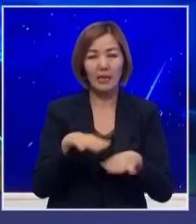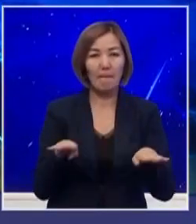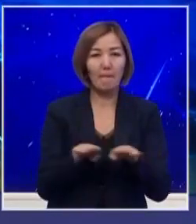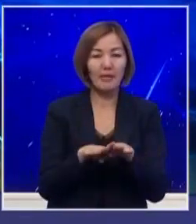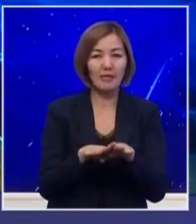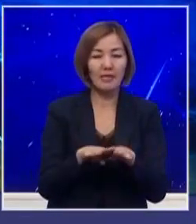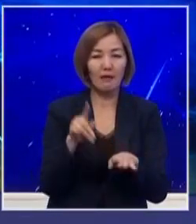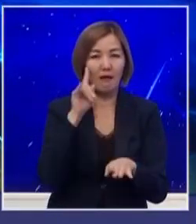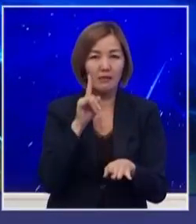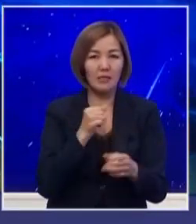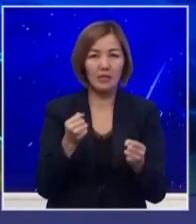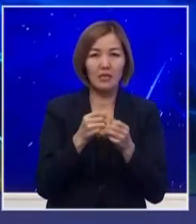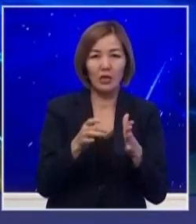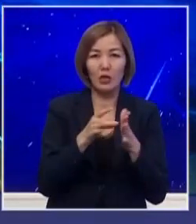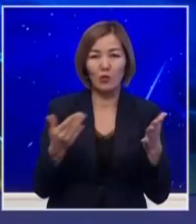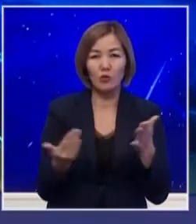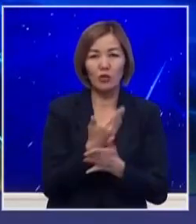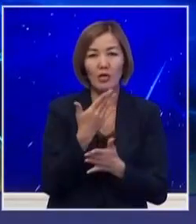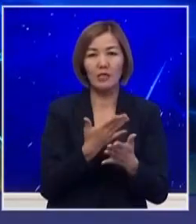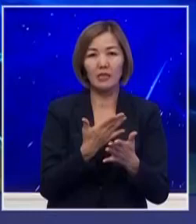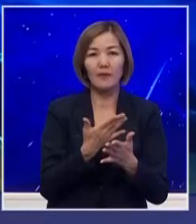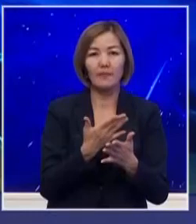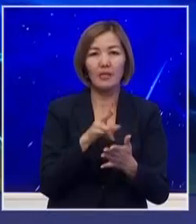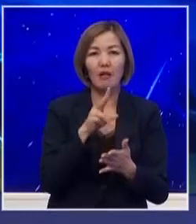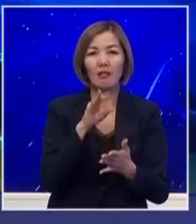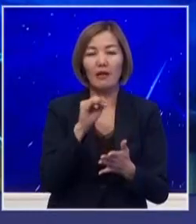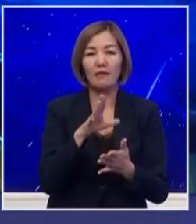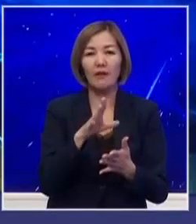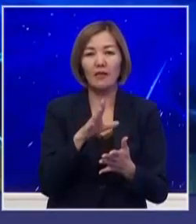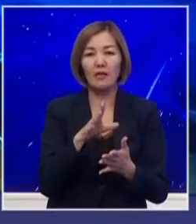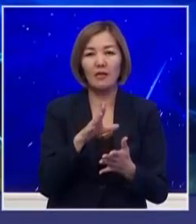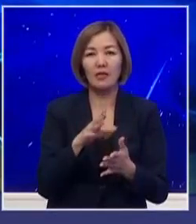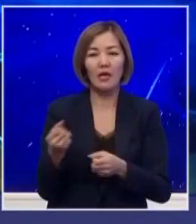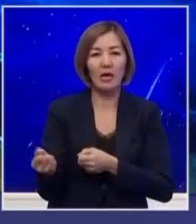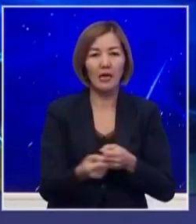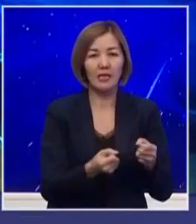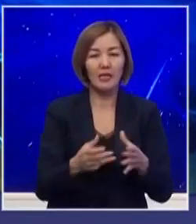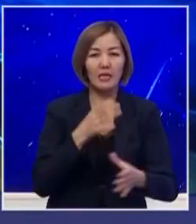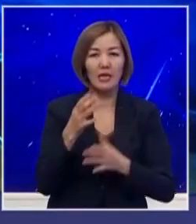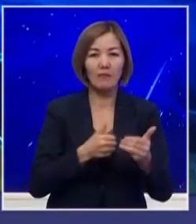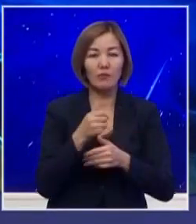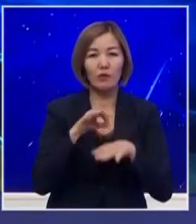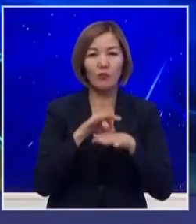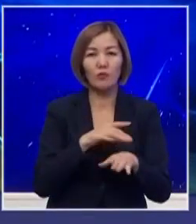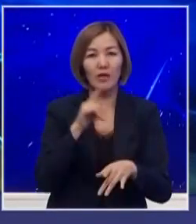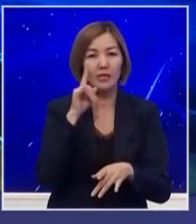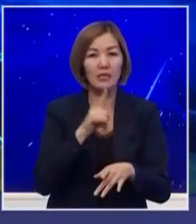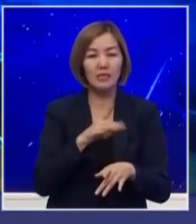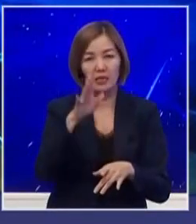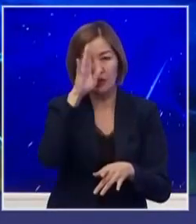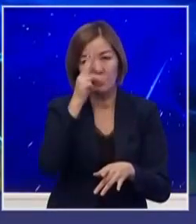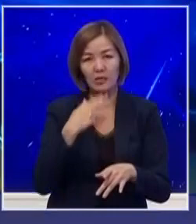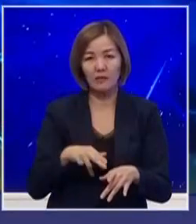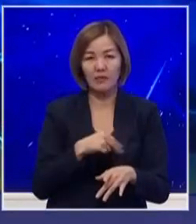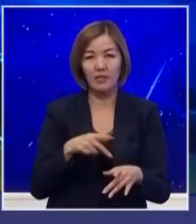Қос бірдей отандасымыз рекорд жаңартты. Сонымен қатар Латвияда шайбалы хоккейден әлем чемпионаты өтіп жатыр. Қазақстандық